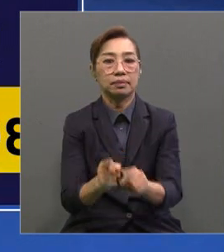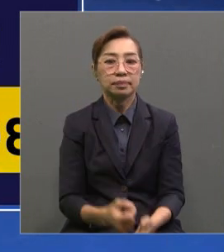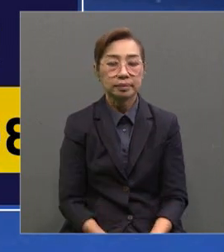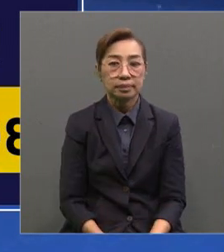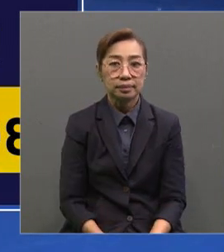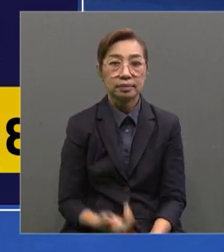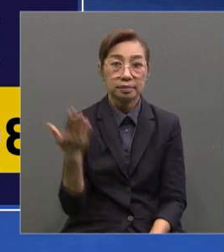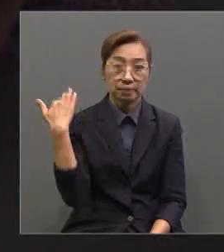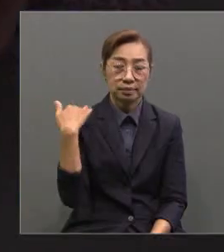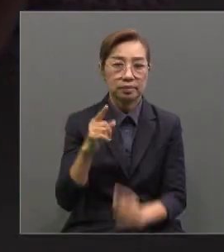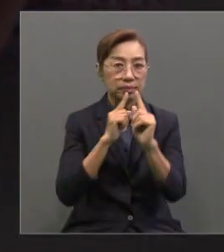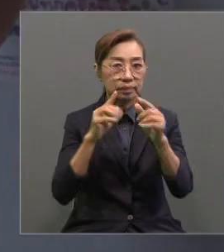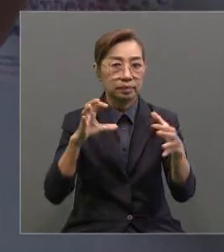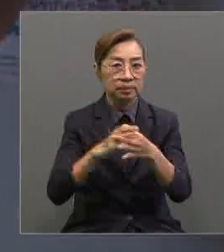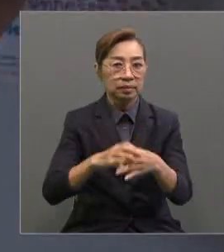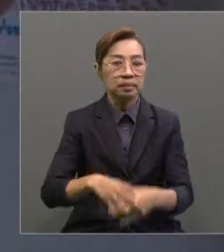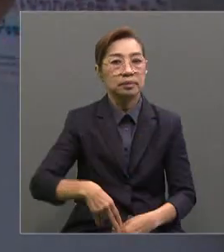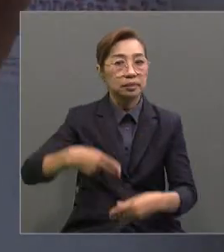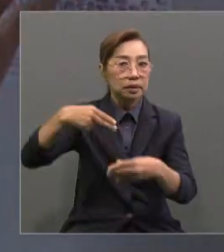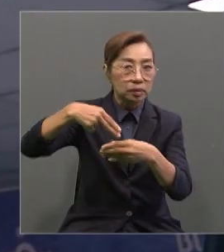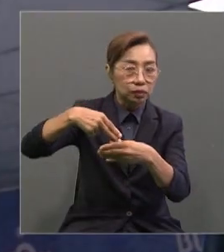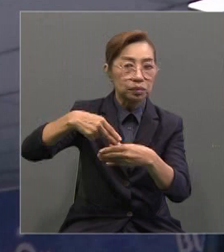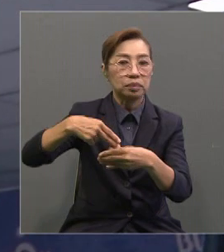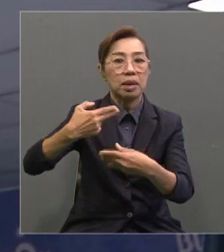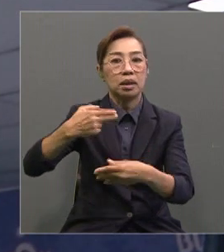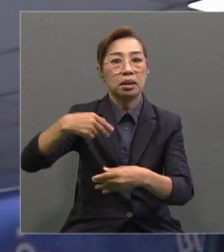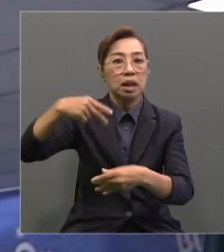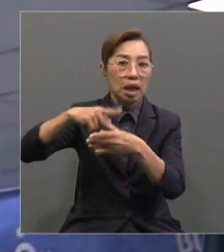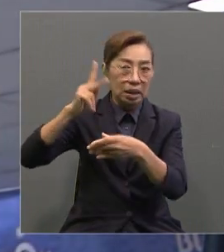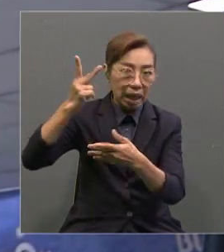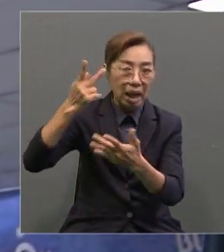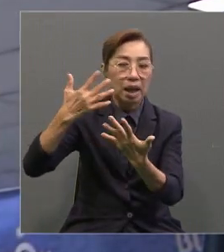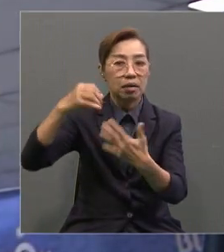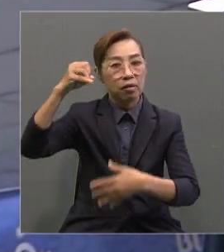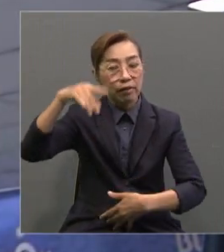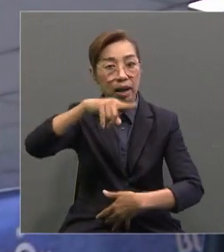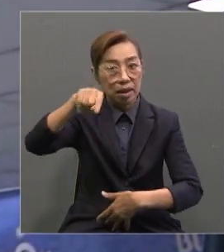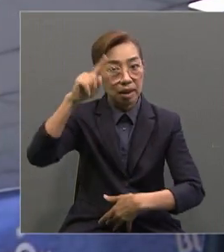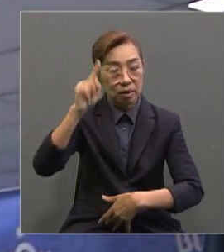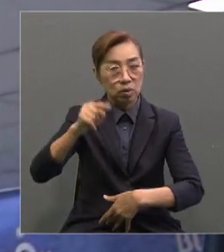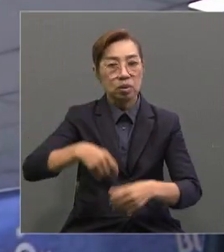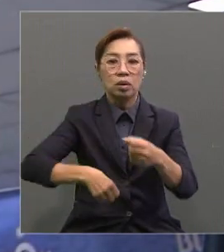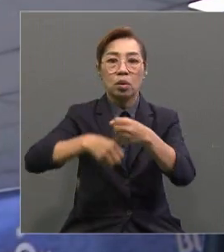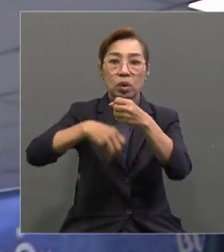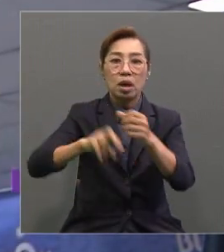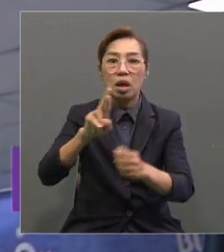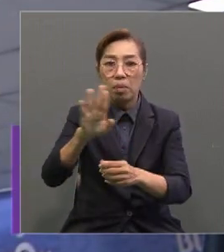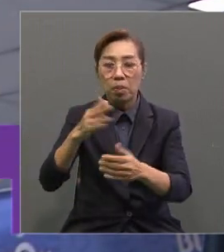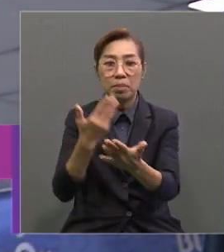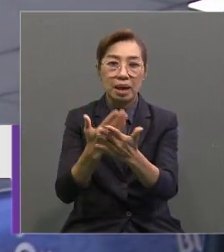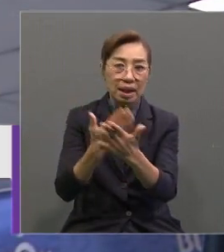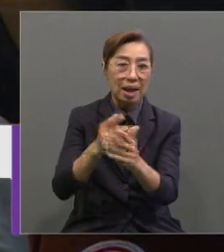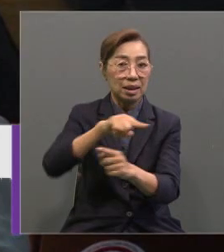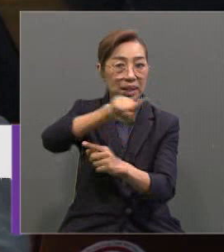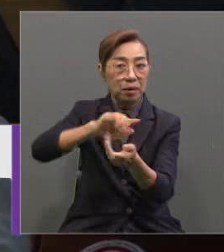นี้ก็มีการพูดถึงการปรับโครงสร้างพลังงานกระทรวงพลังงานก็มีการตั้งคณะกรรมการขึ้นมานะคะเพื่อที่จะพิจารณาโครงสร้างราคาค่า